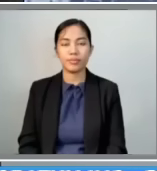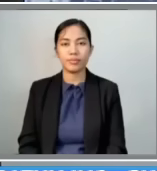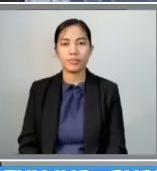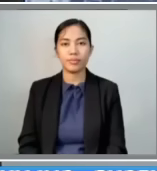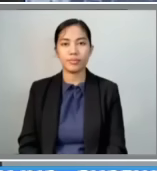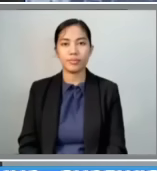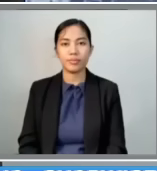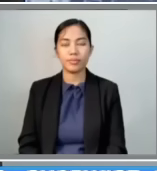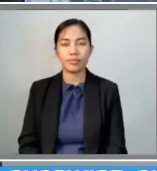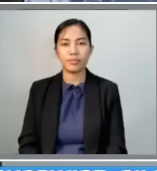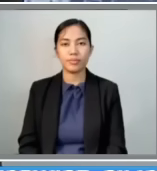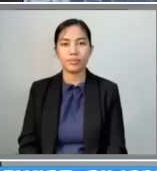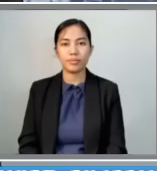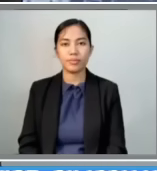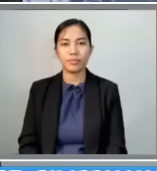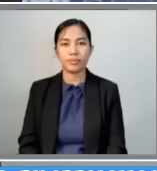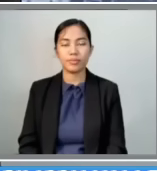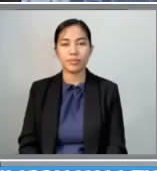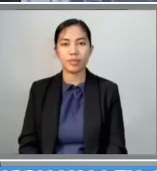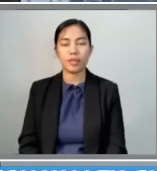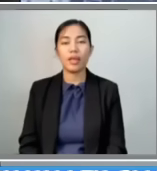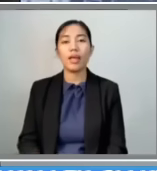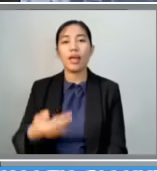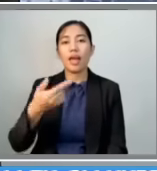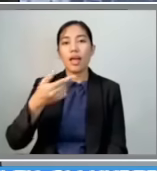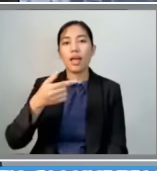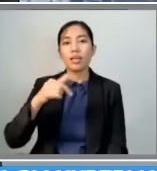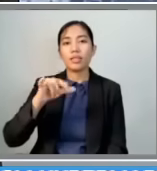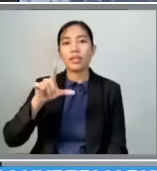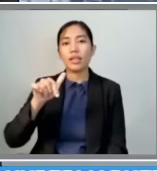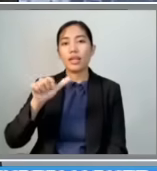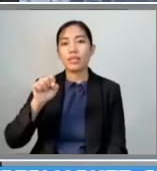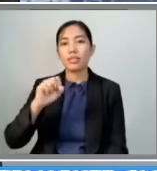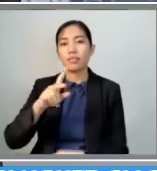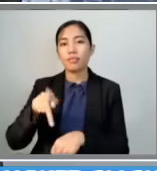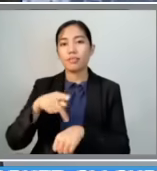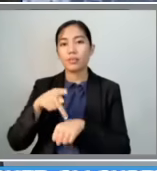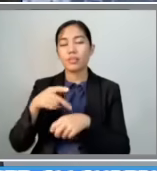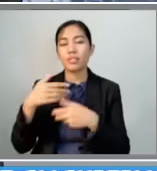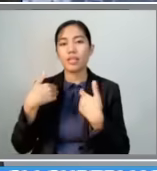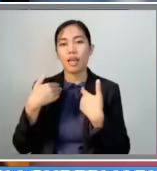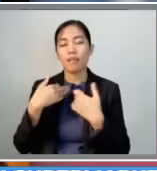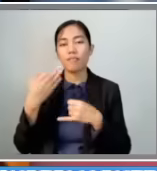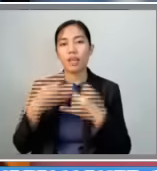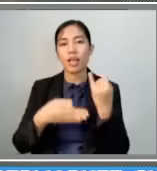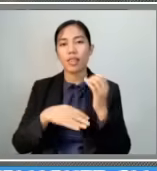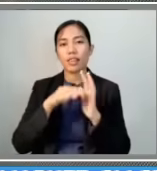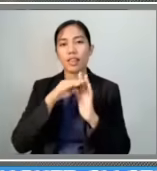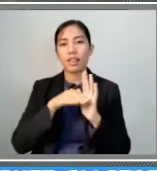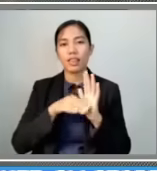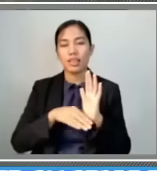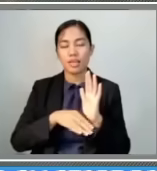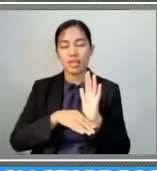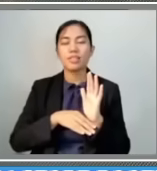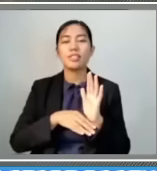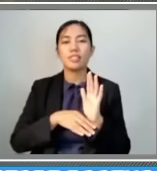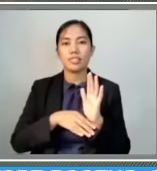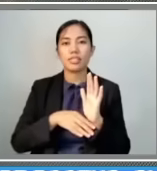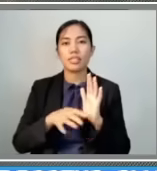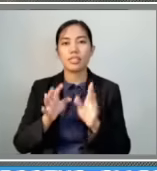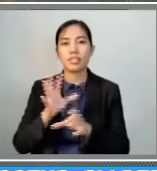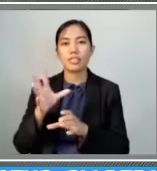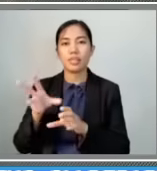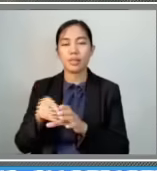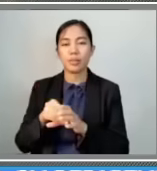May final 12 na ang Gilas Pilipinas para sa 2023 FIBA World Cup. Sa listahan ng samahang basketball ng Pilipinas, si Japheth Aguilar